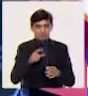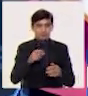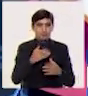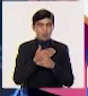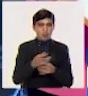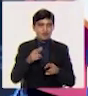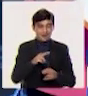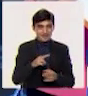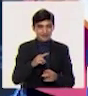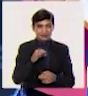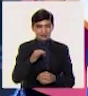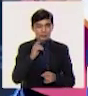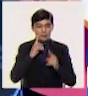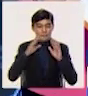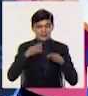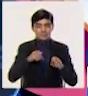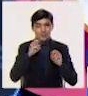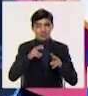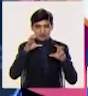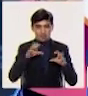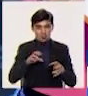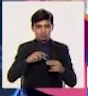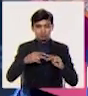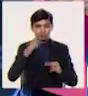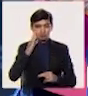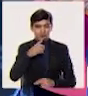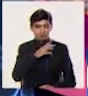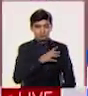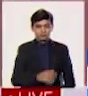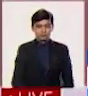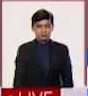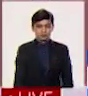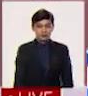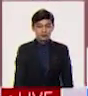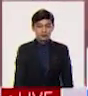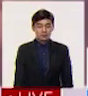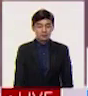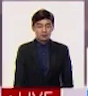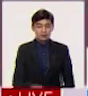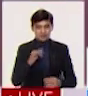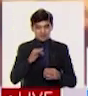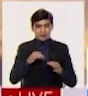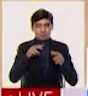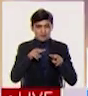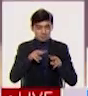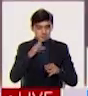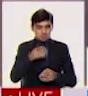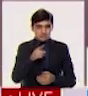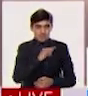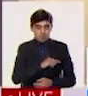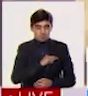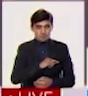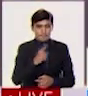өткізу үшін мәжілісте арнайы заң жобасы қаралып жатыр дейді. Раз будет координировать и контролировать эту